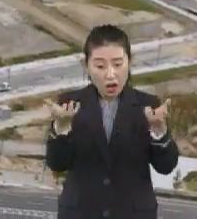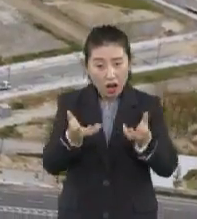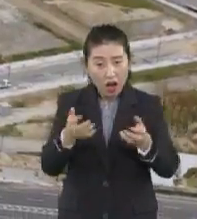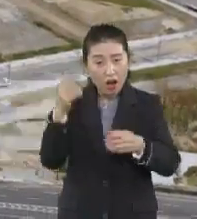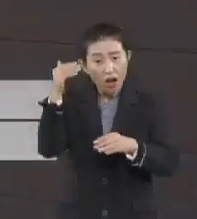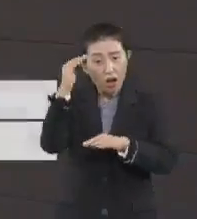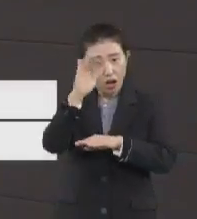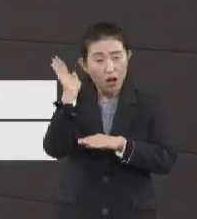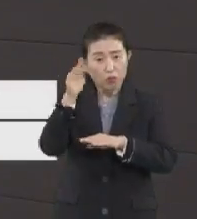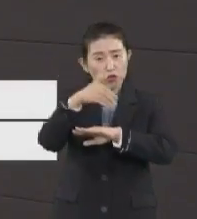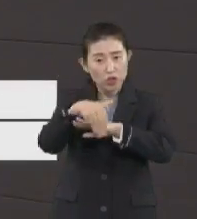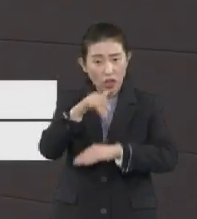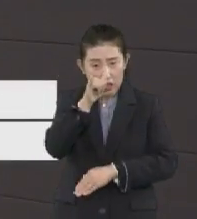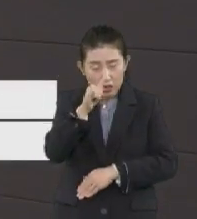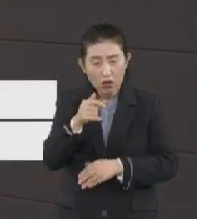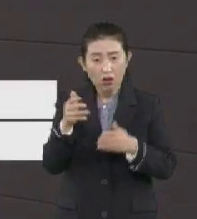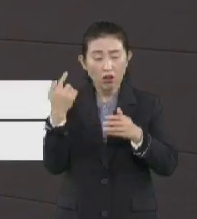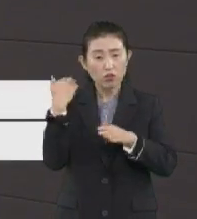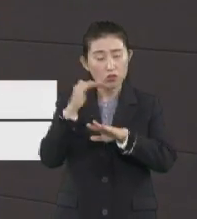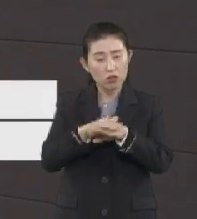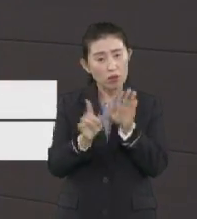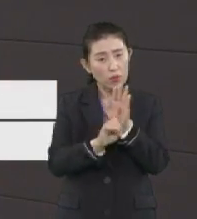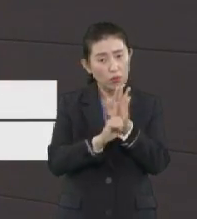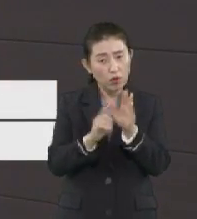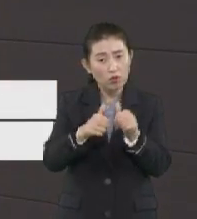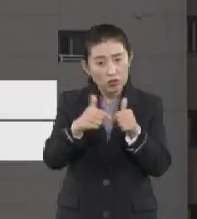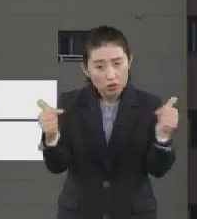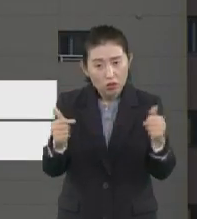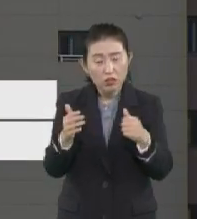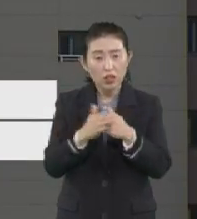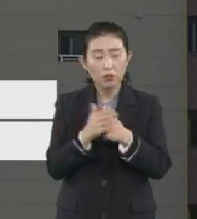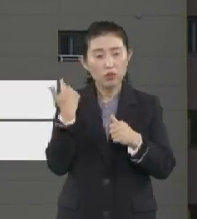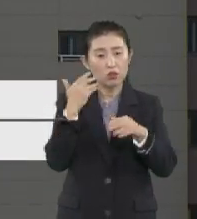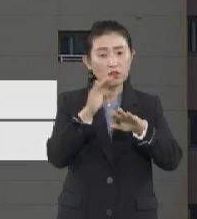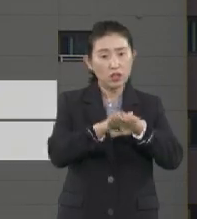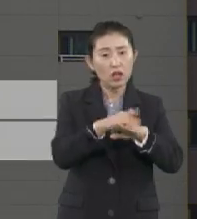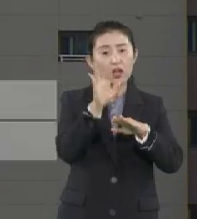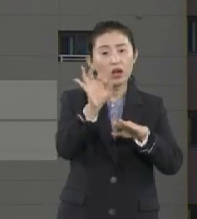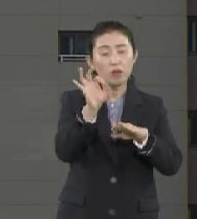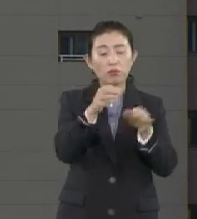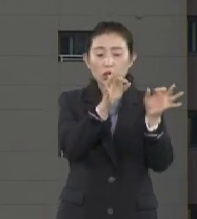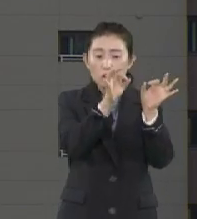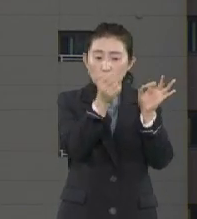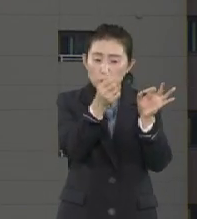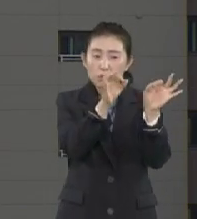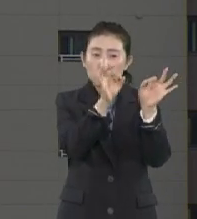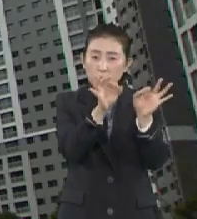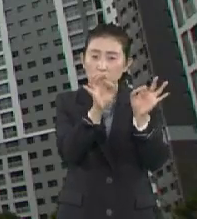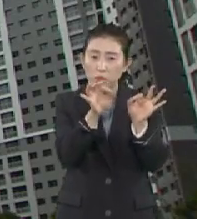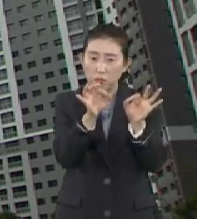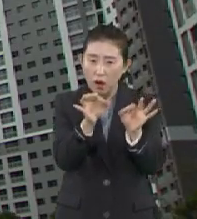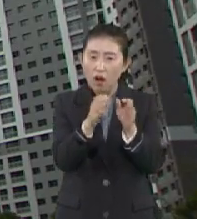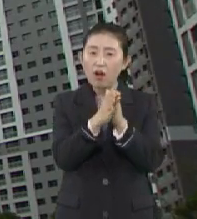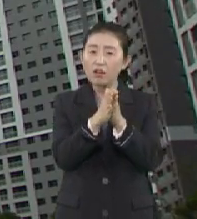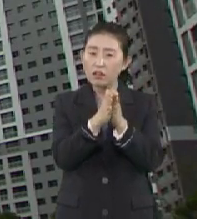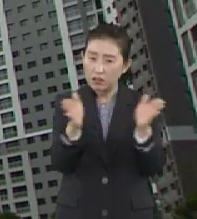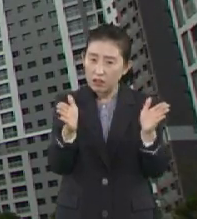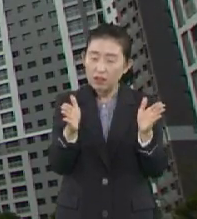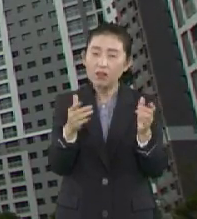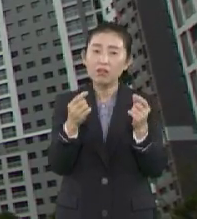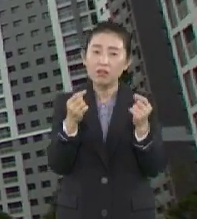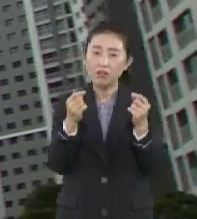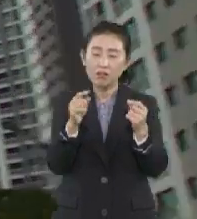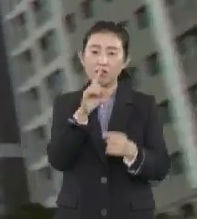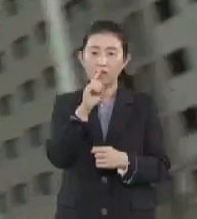따른 전세 매물 증가를 계기로 견고하던 전셋값의 상승 흐름이 조정 국면으로 들어서는 것